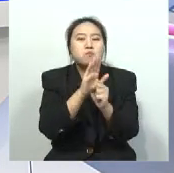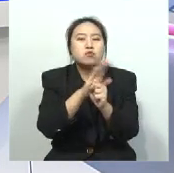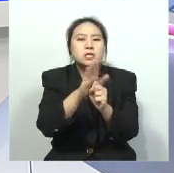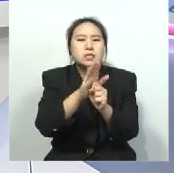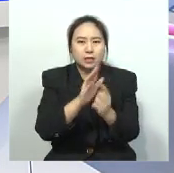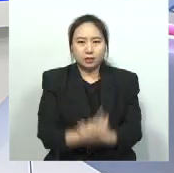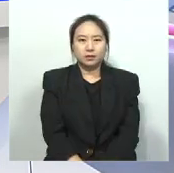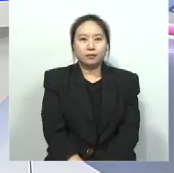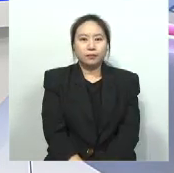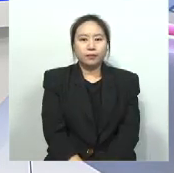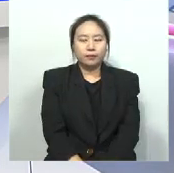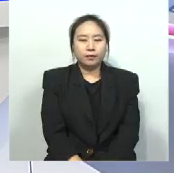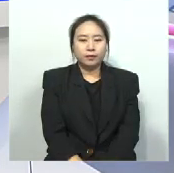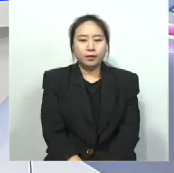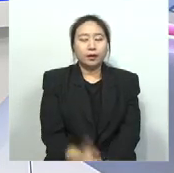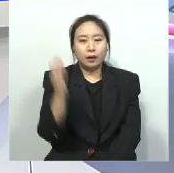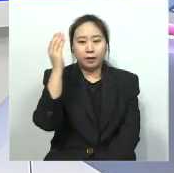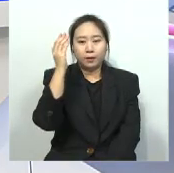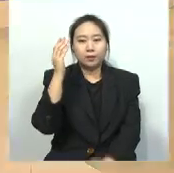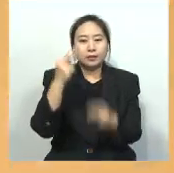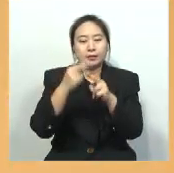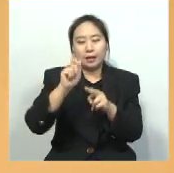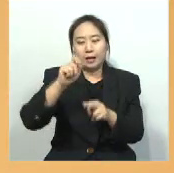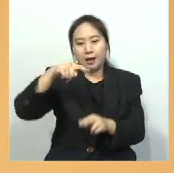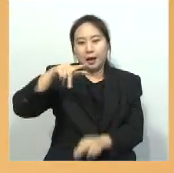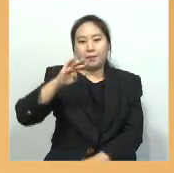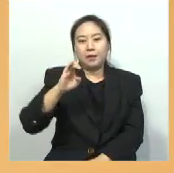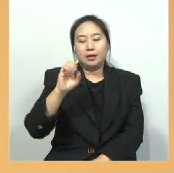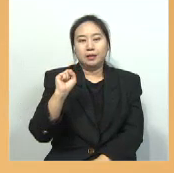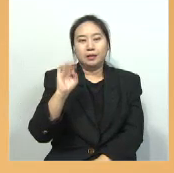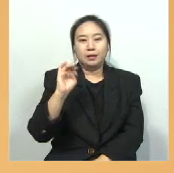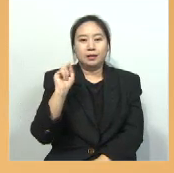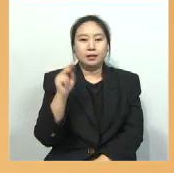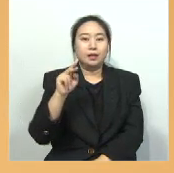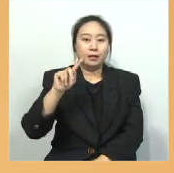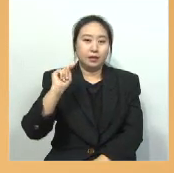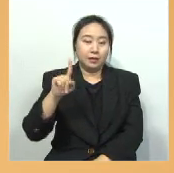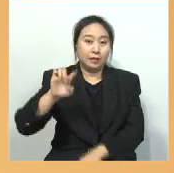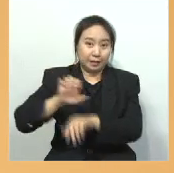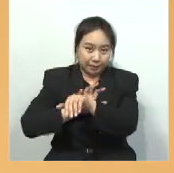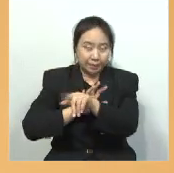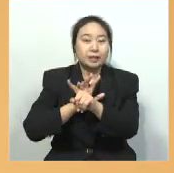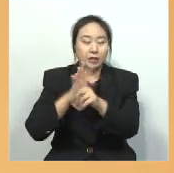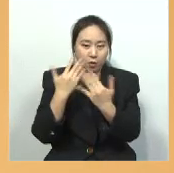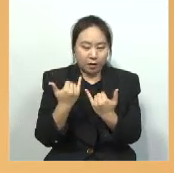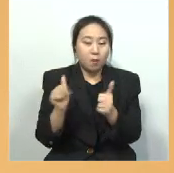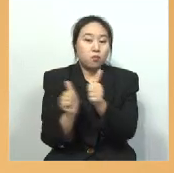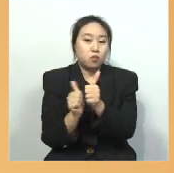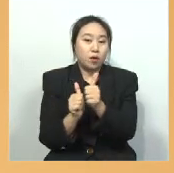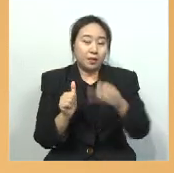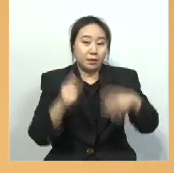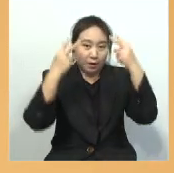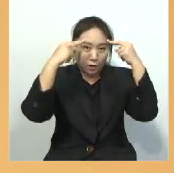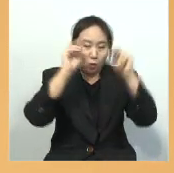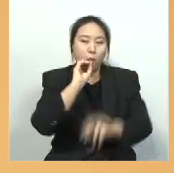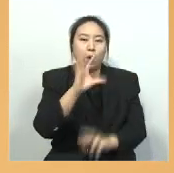แล้วก็พอดีค่ะพันเอกอธิสิทธิ์ชัยนุวัฒน์ผู้ช่วยโฆษกประจำสำนักนายกรัฐมนตรีออกมาระบุว่าพลเอกประยุทธ์จันทร์โ